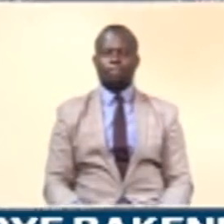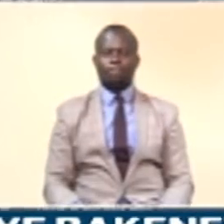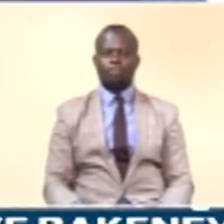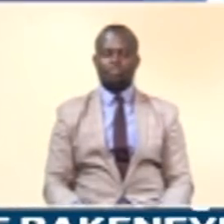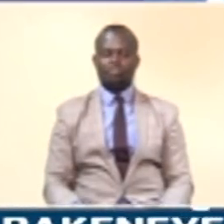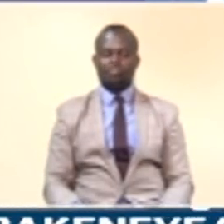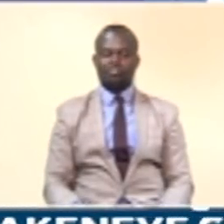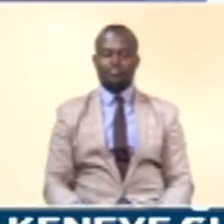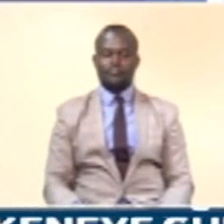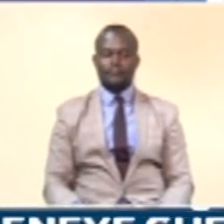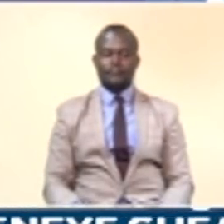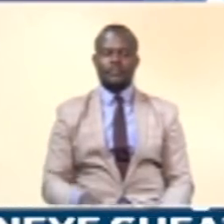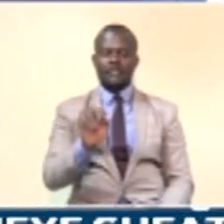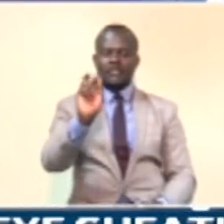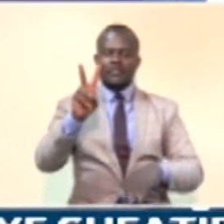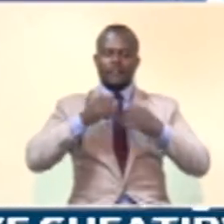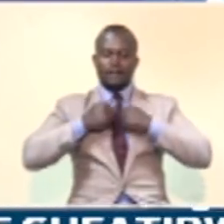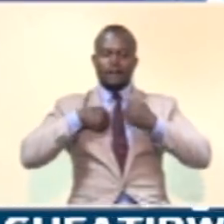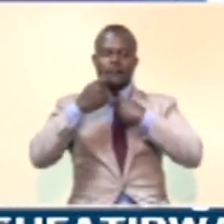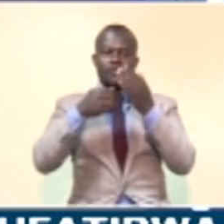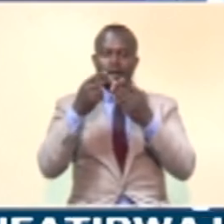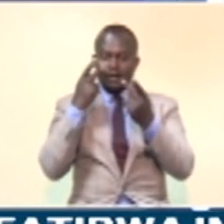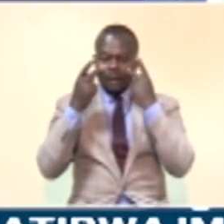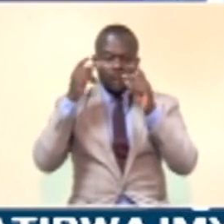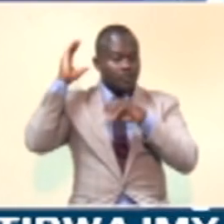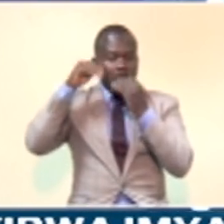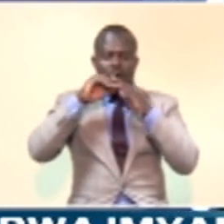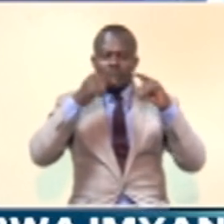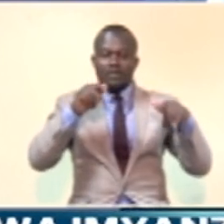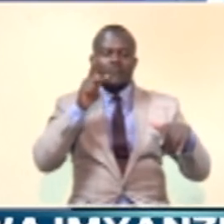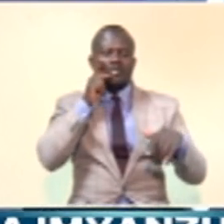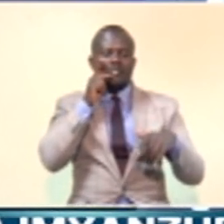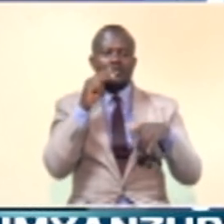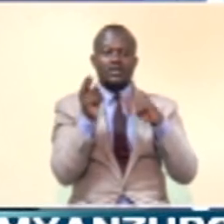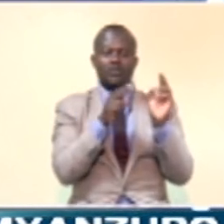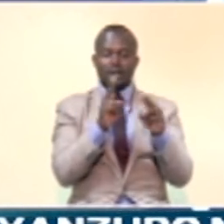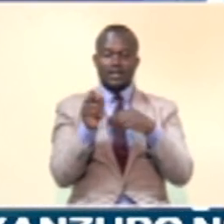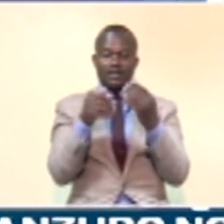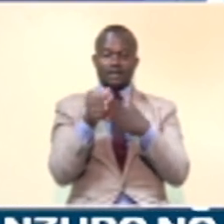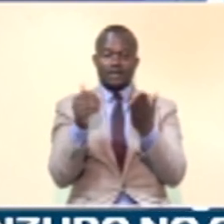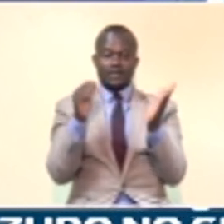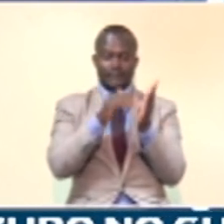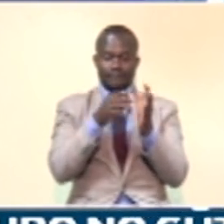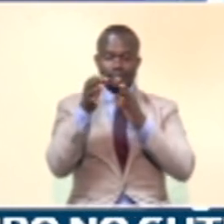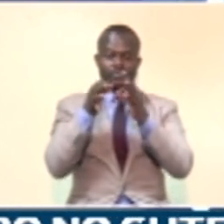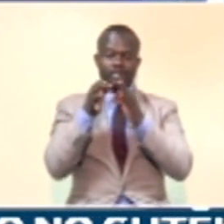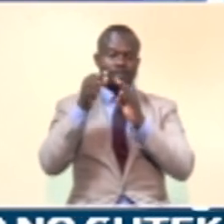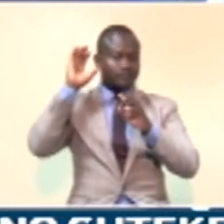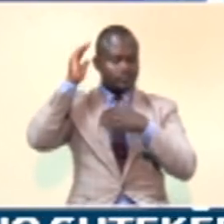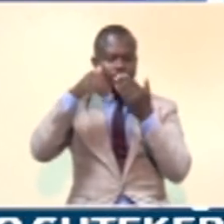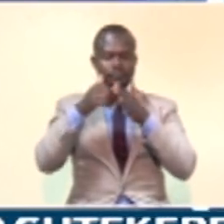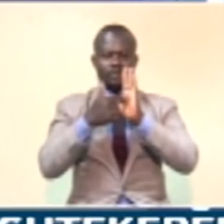Rwanda. Ni Televiziyo Rwanda ikomeje gukurikirana amakuru mu rurimi rw'Ikinyarwanda. N'ubundi Paul turacyagaruka ku makuru